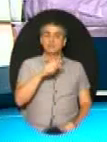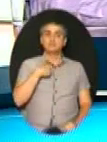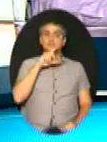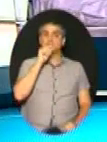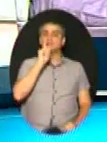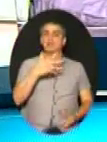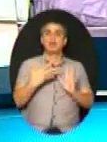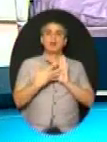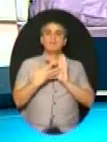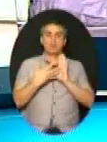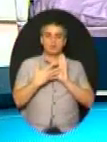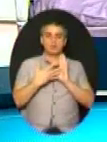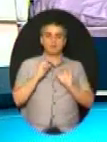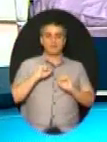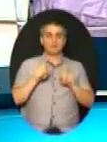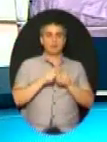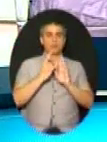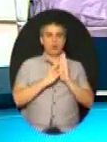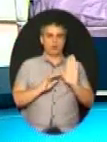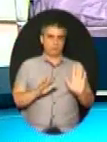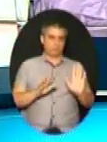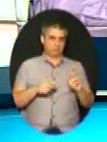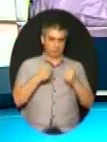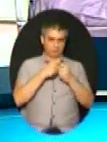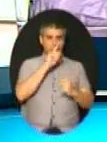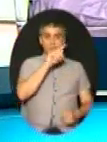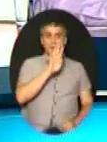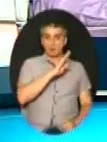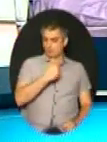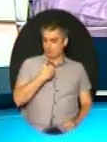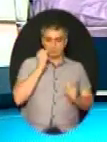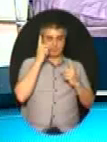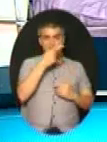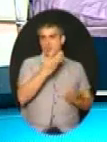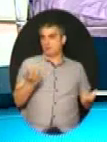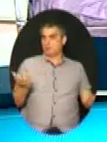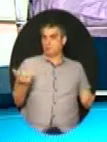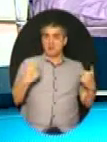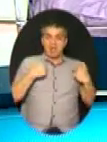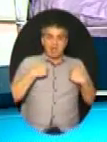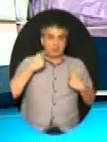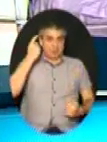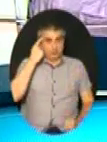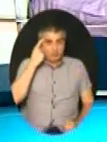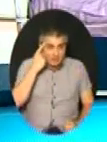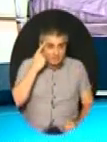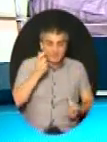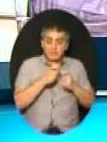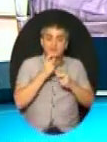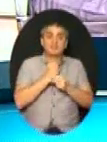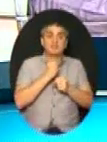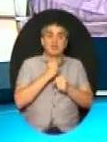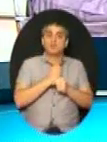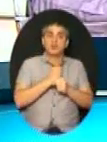צייצתי שצריך לבדוק ולהתנהל איתם כמו מערכת החוק. עכשיו לגבי זוהיר בהלול, אני הולך להפתיע אותך. אני חושב שמפלגת